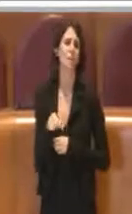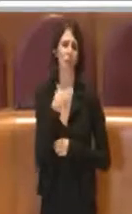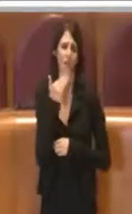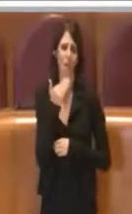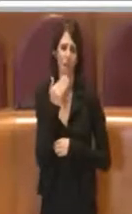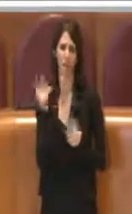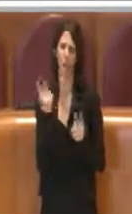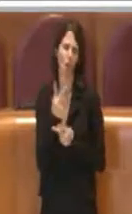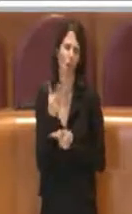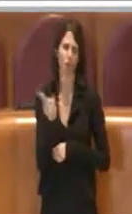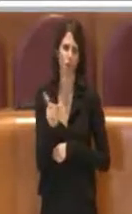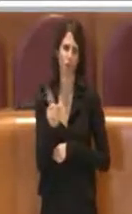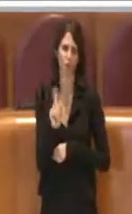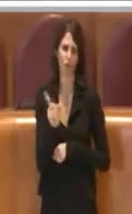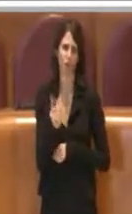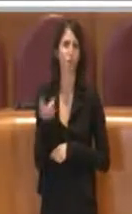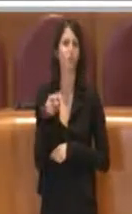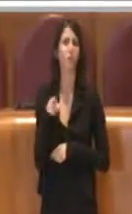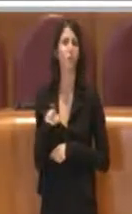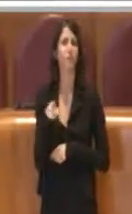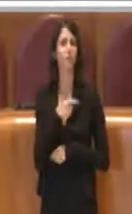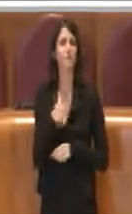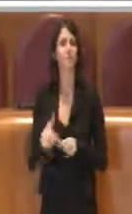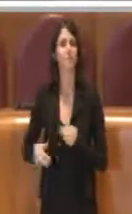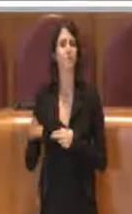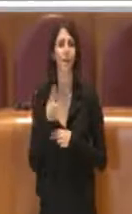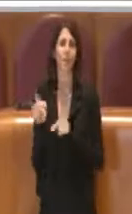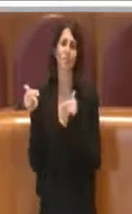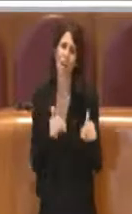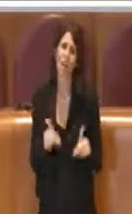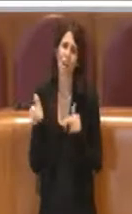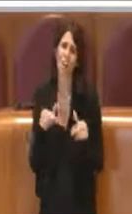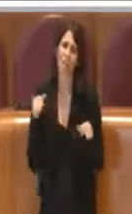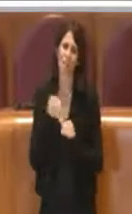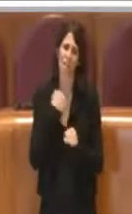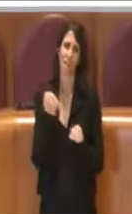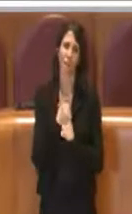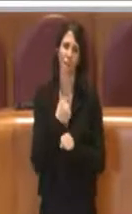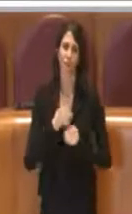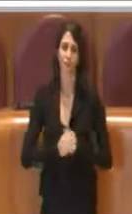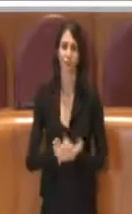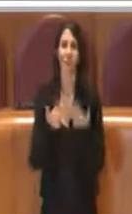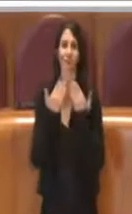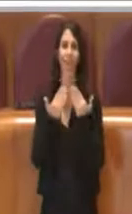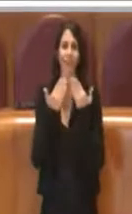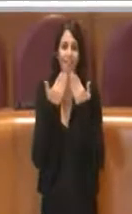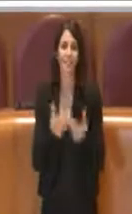della sindaca, sono anni che ci sta lavorando sopra. Grazie ancora a tutti,